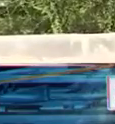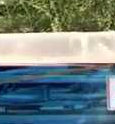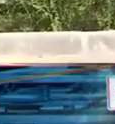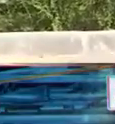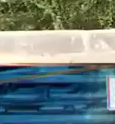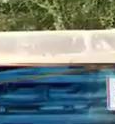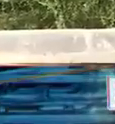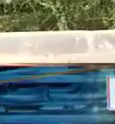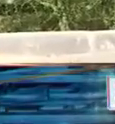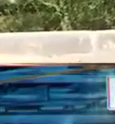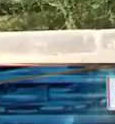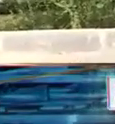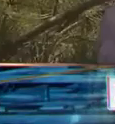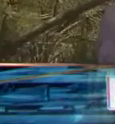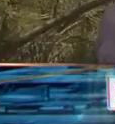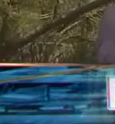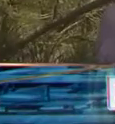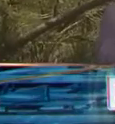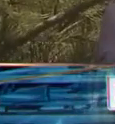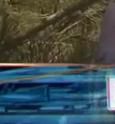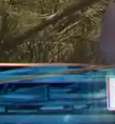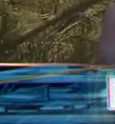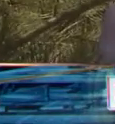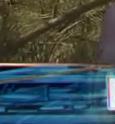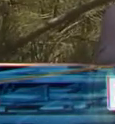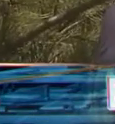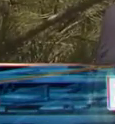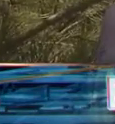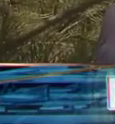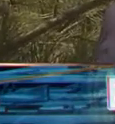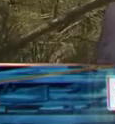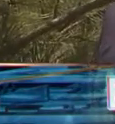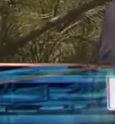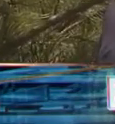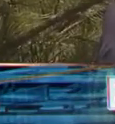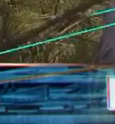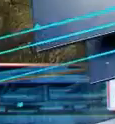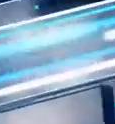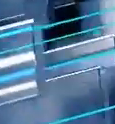шағын аудандары залалсыздандырылды. 60%-ын уже біз дезинфекция